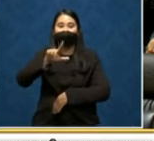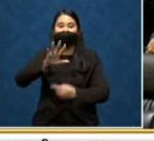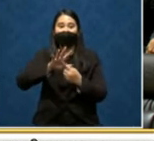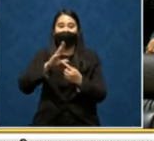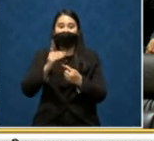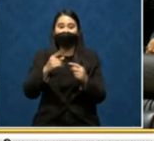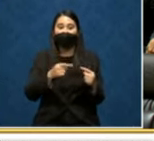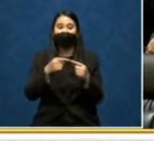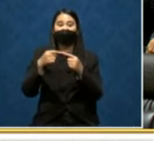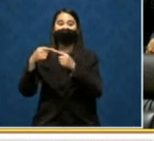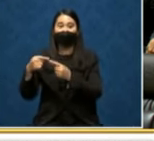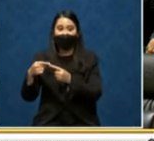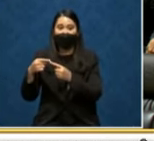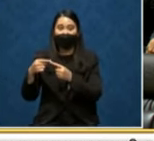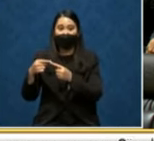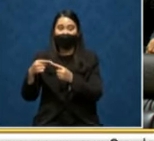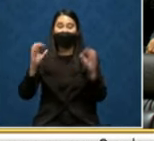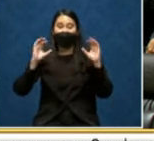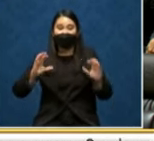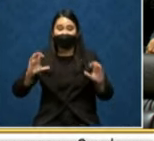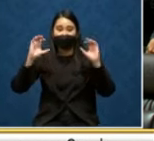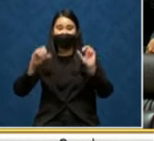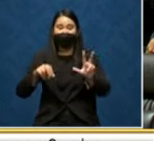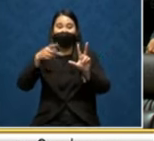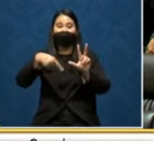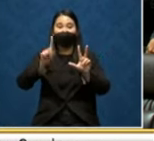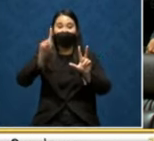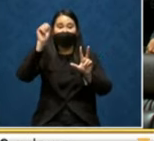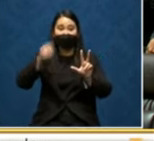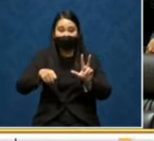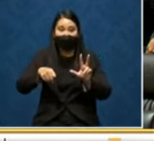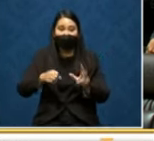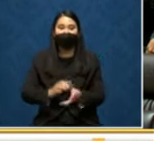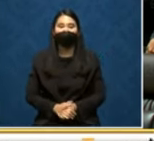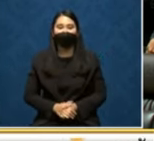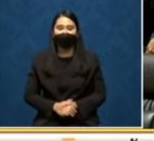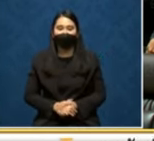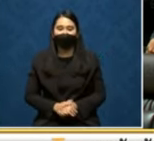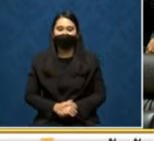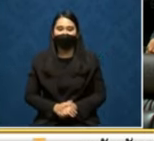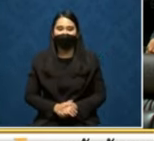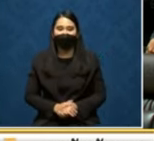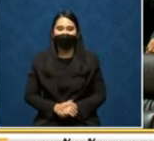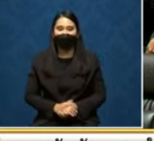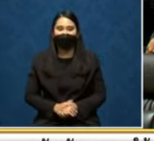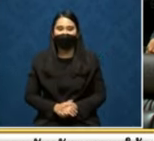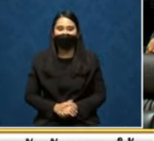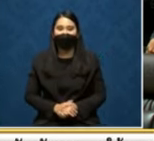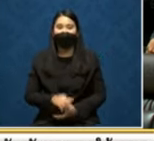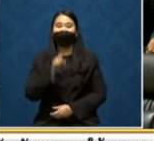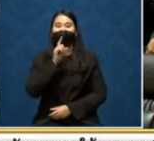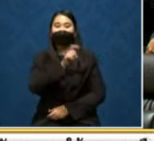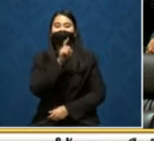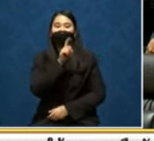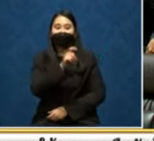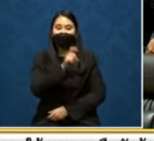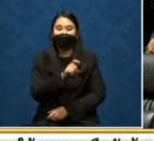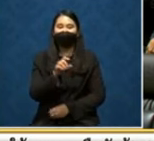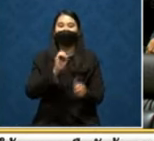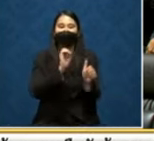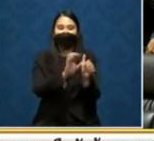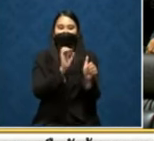ในยุครัฐบาล 3ก.ของท่านหรือไม่ท่านประธานครับหลังจากข้อซักถามก็ต้องมี